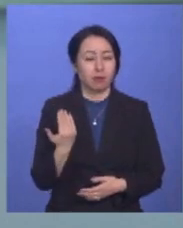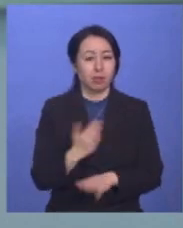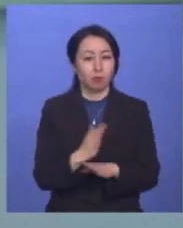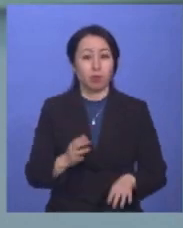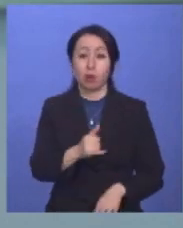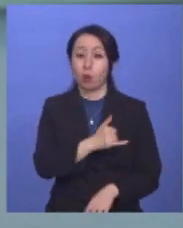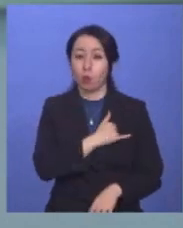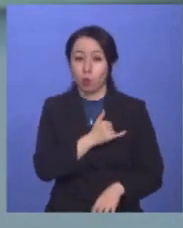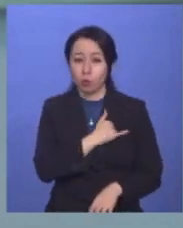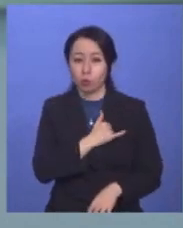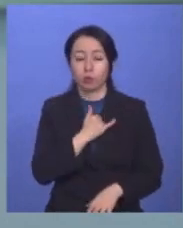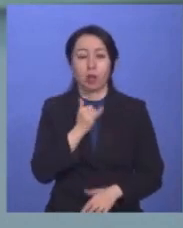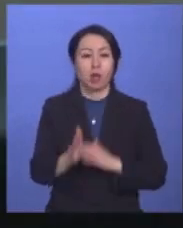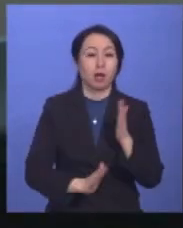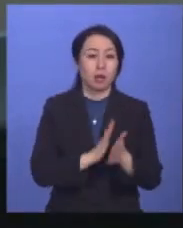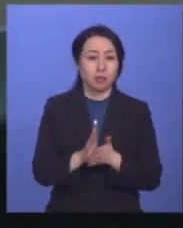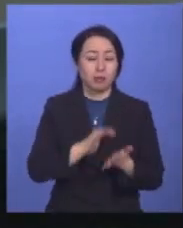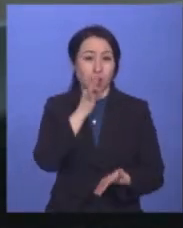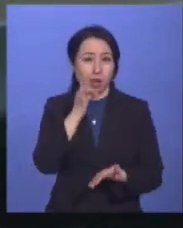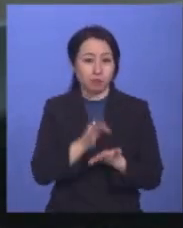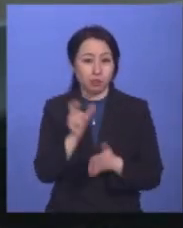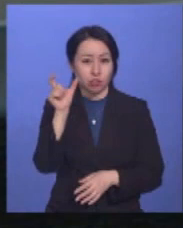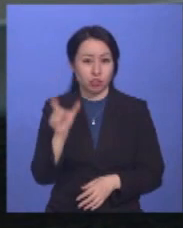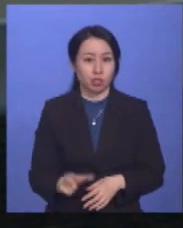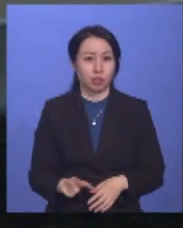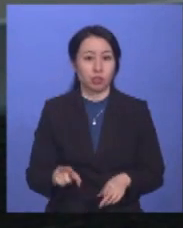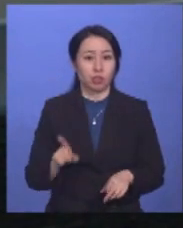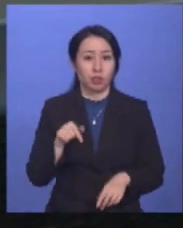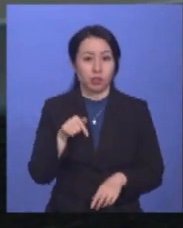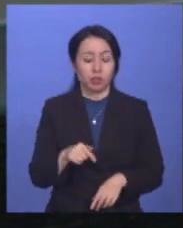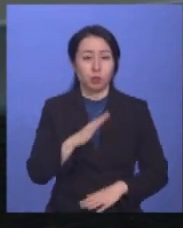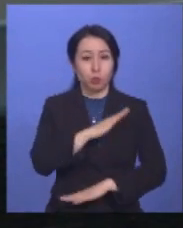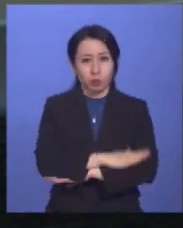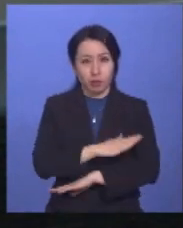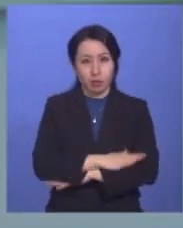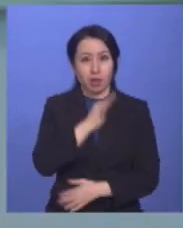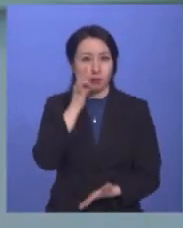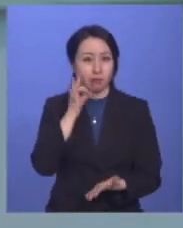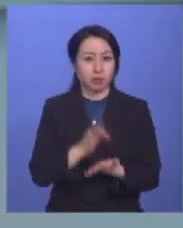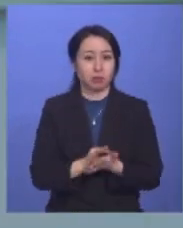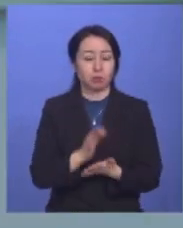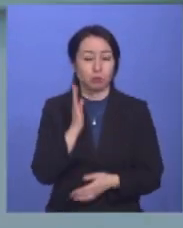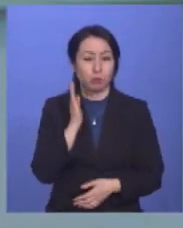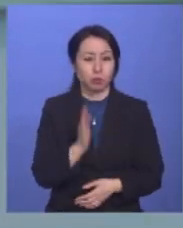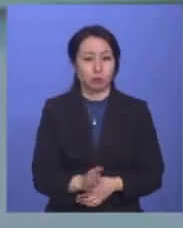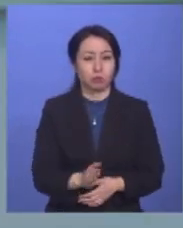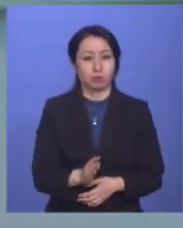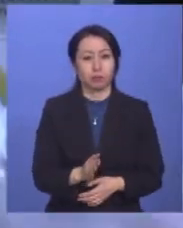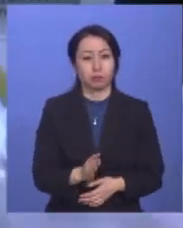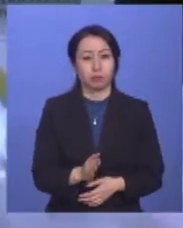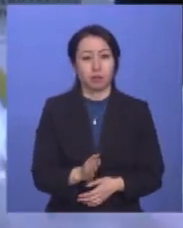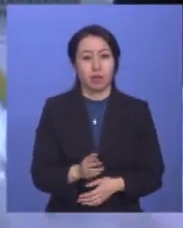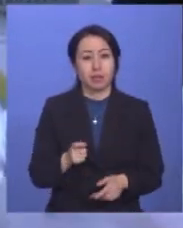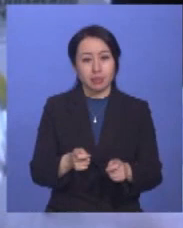вежливо и корректно разговаривать с гражданским человеком, то будете привлечены к дисциплинарной ответственности. Это в рамках интегрити-чек.